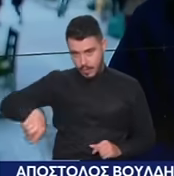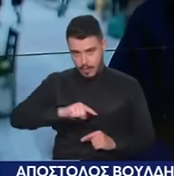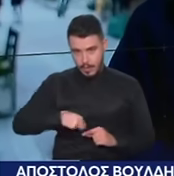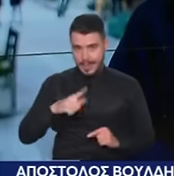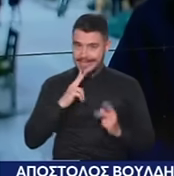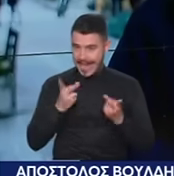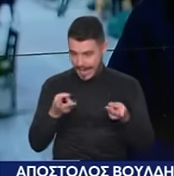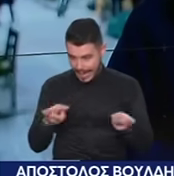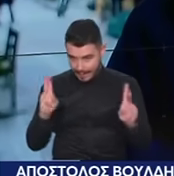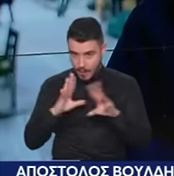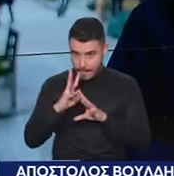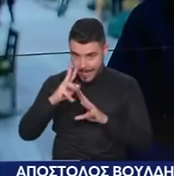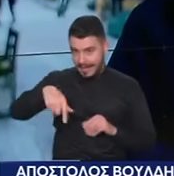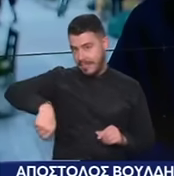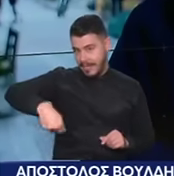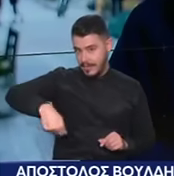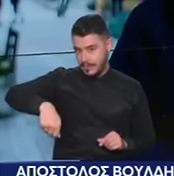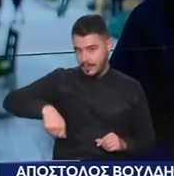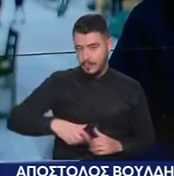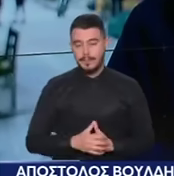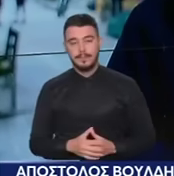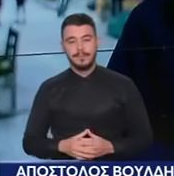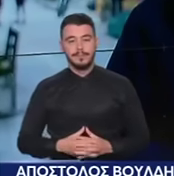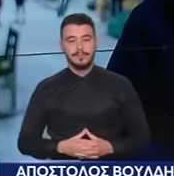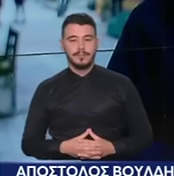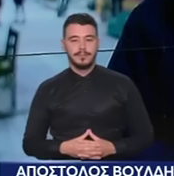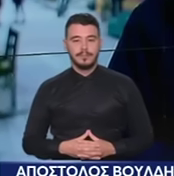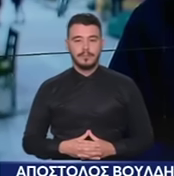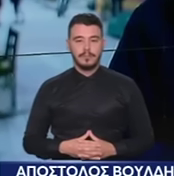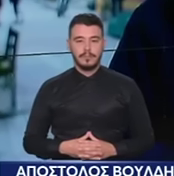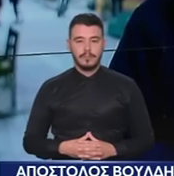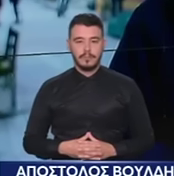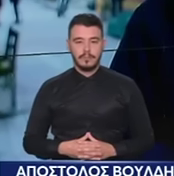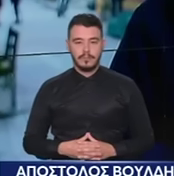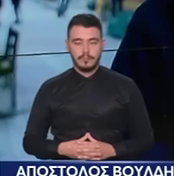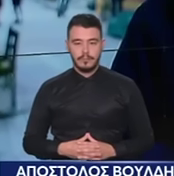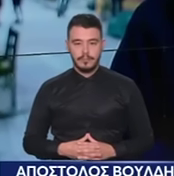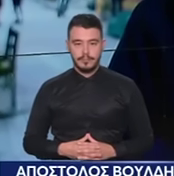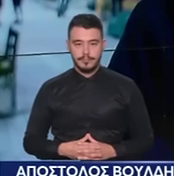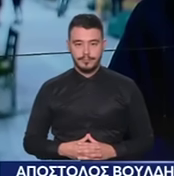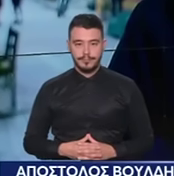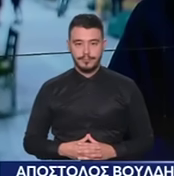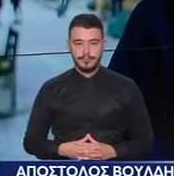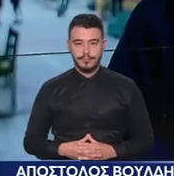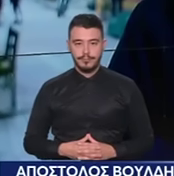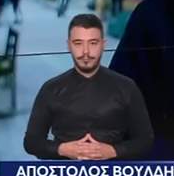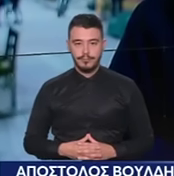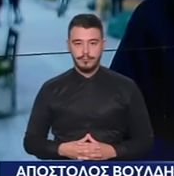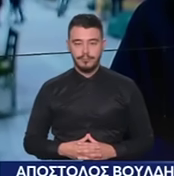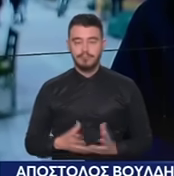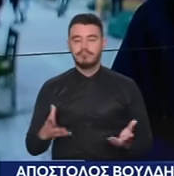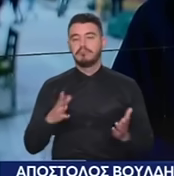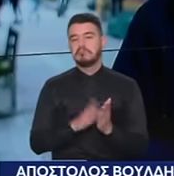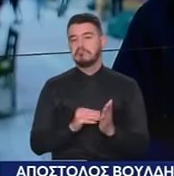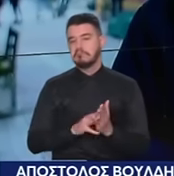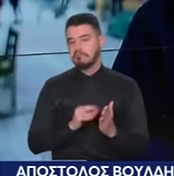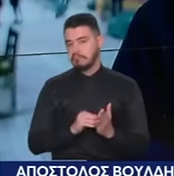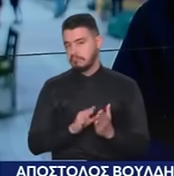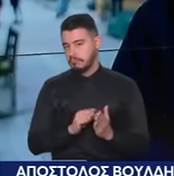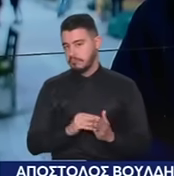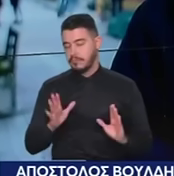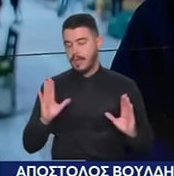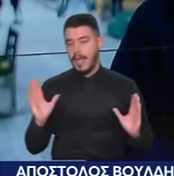Όλο το υπόλοιπο. Απλώς πρέπει να θυμίσουμε για μια ακόμη φορά ότι η προφυλάκηση γίνεται στην περίπτωση που κάποιος τελέσει